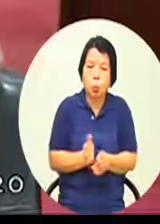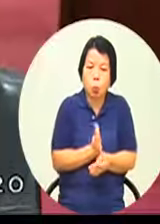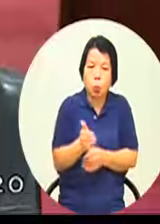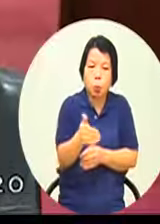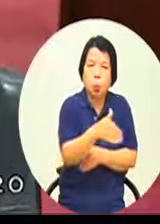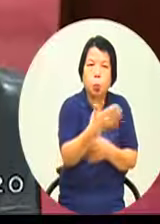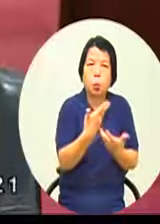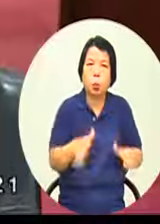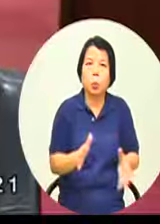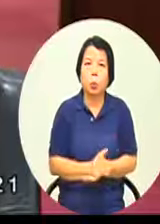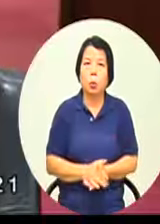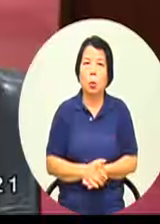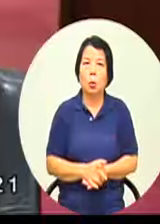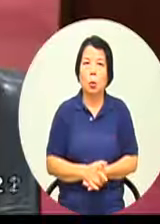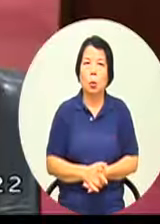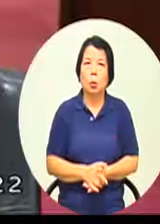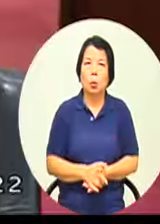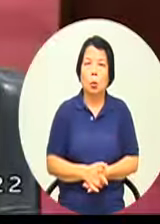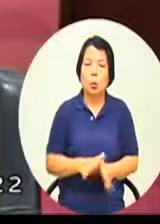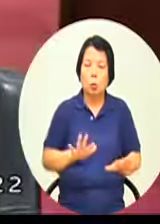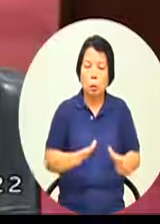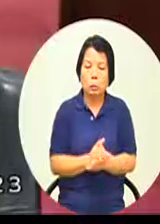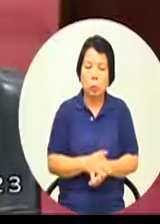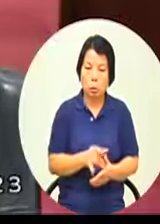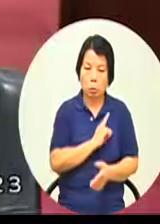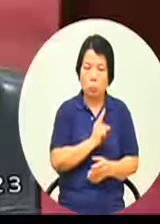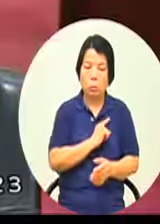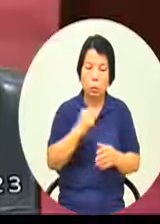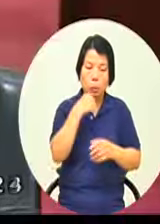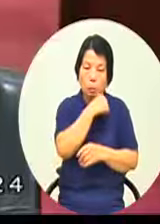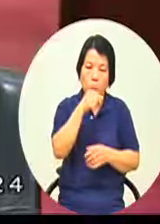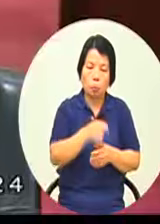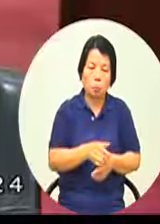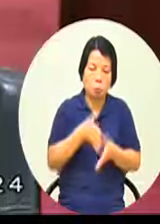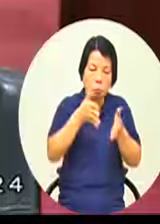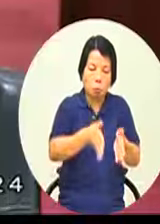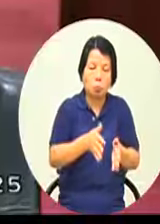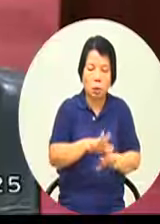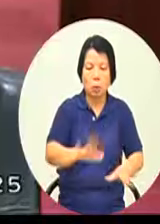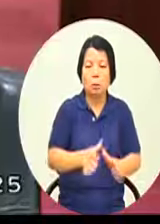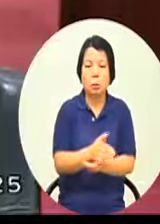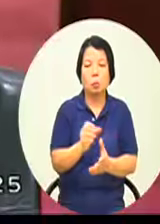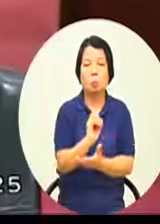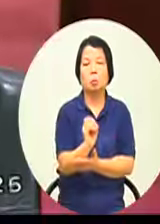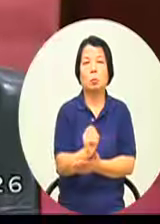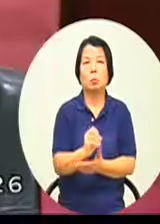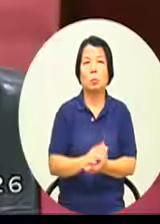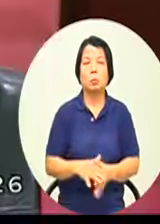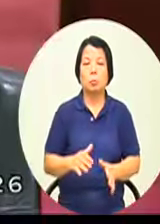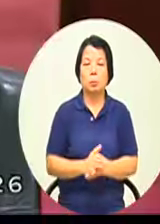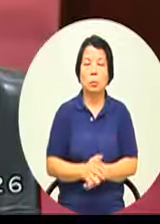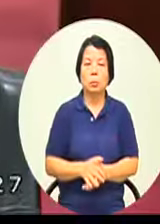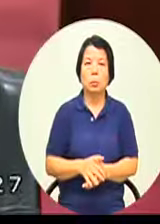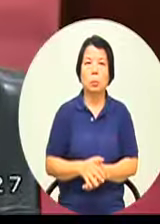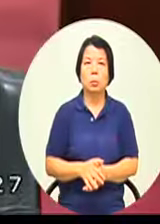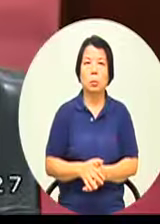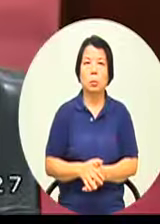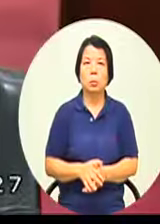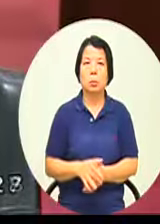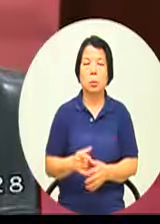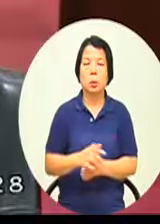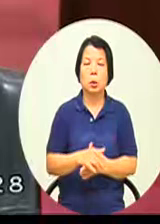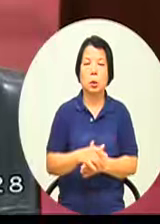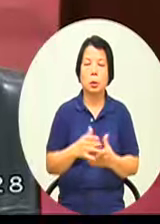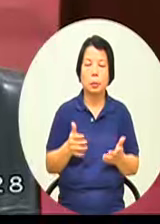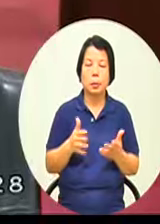长长安尼，虽然无啥物专饲啊，啊，但是本土诶，但即卖无半只啊。哦，南美西拉咧，绝对是南美西拉，对不对吼？迄有鱼